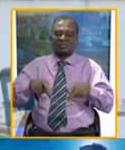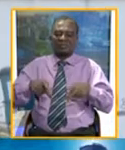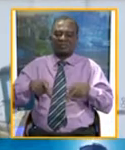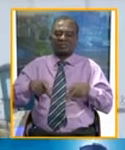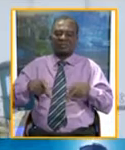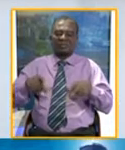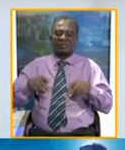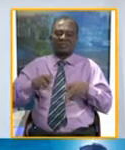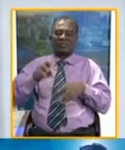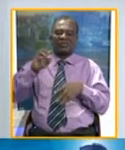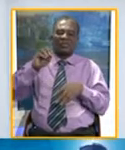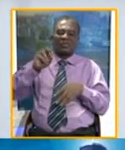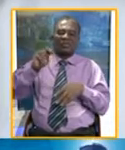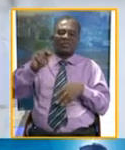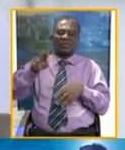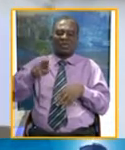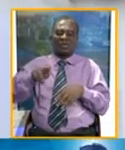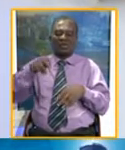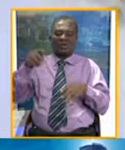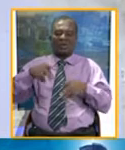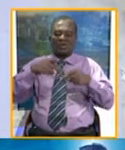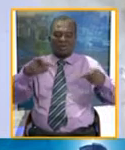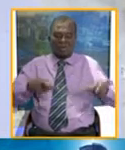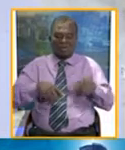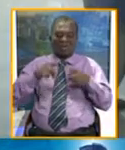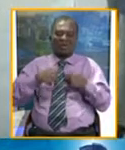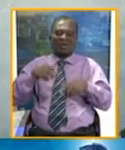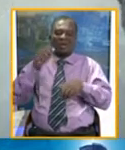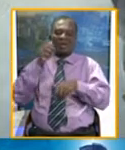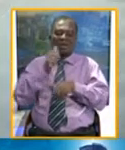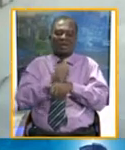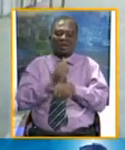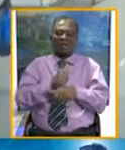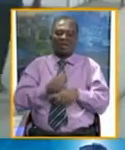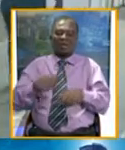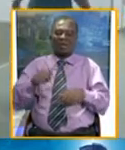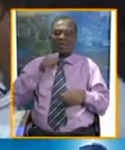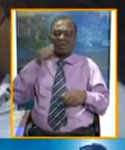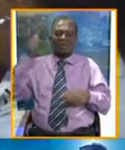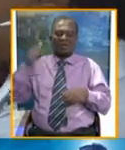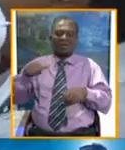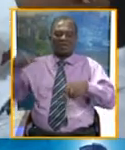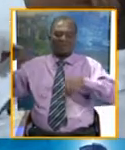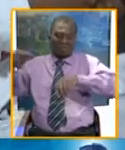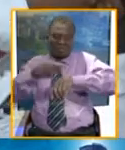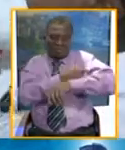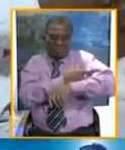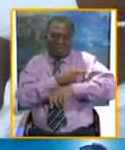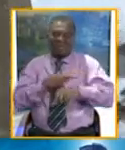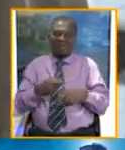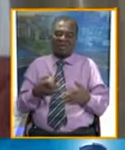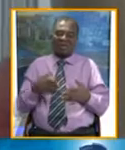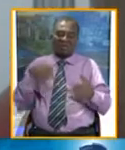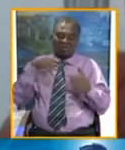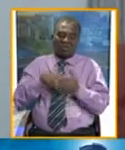des Nations Unies en poste à Abidjan s'est fait vacciner hier contre le coronavirus. C'était au parc des sports